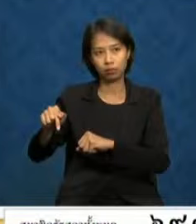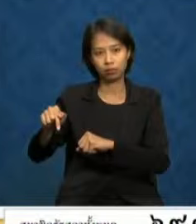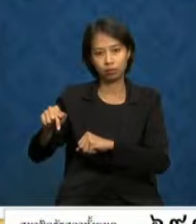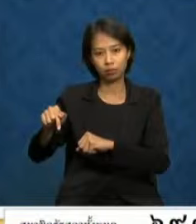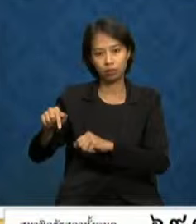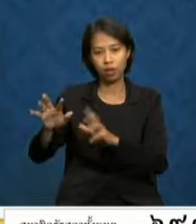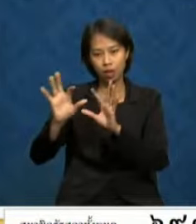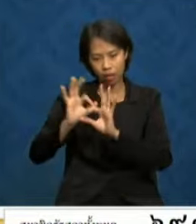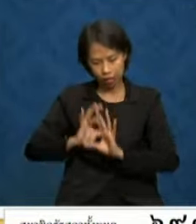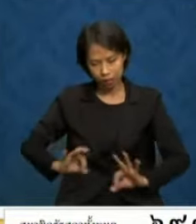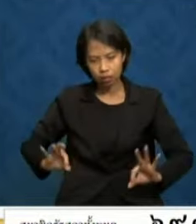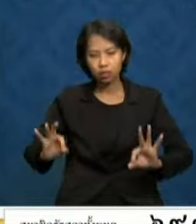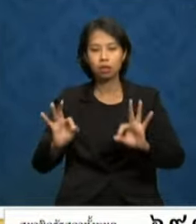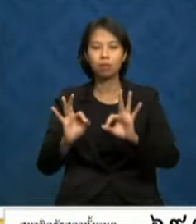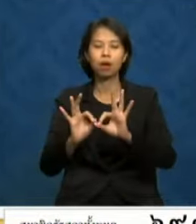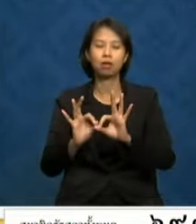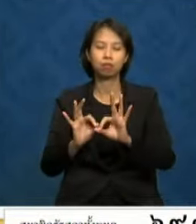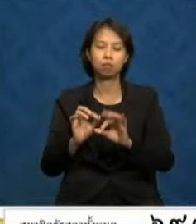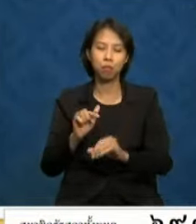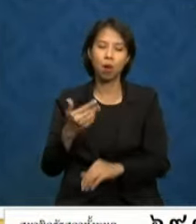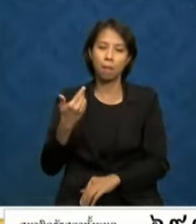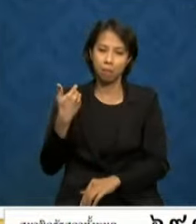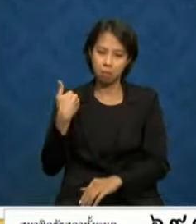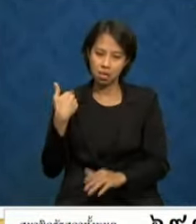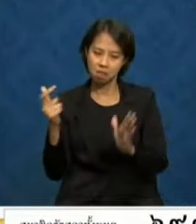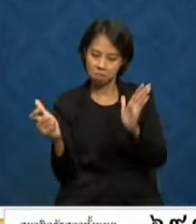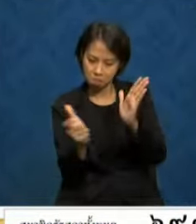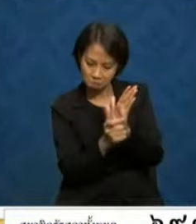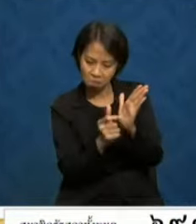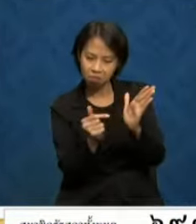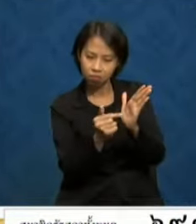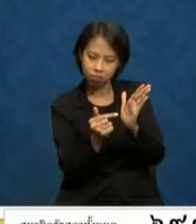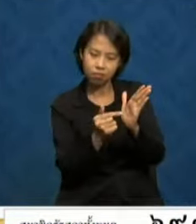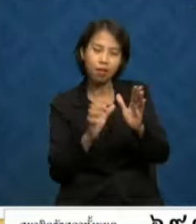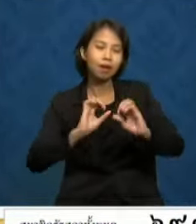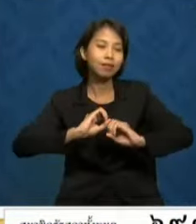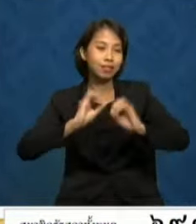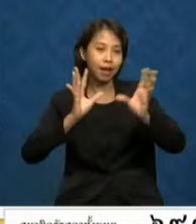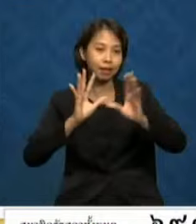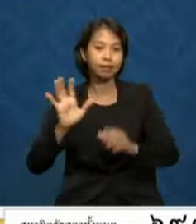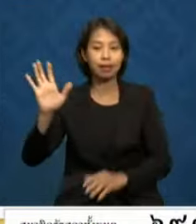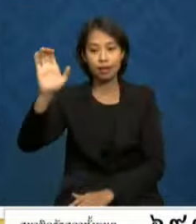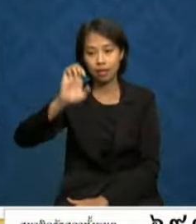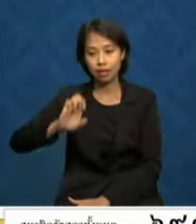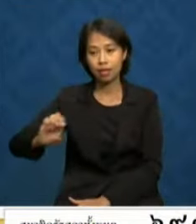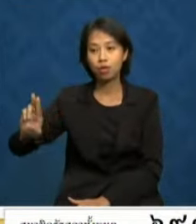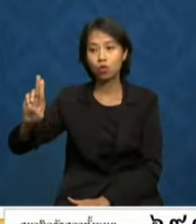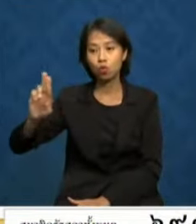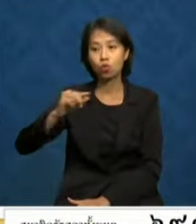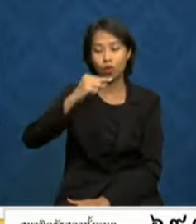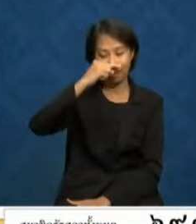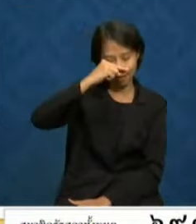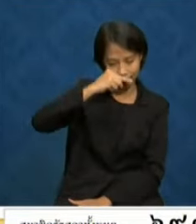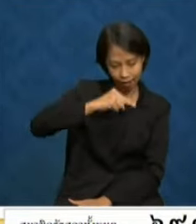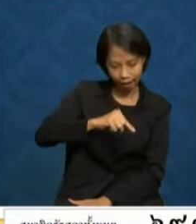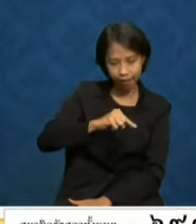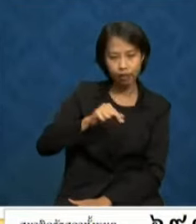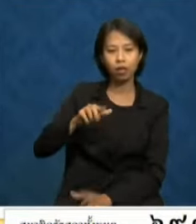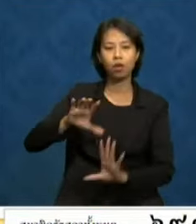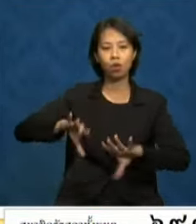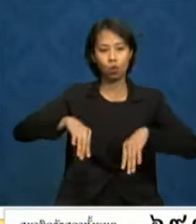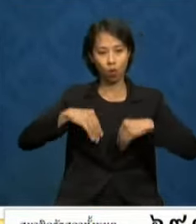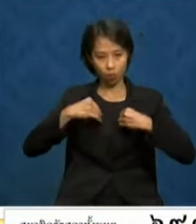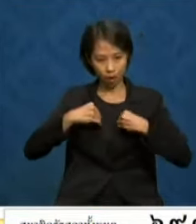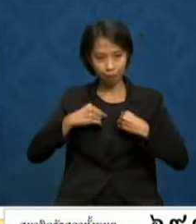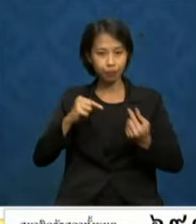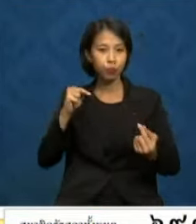ให้ความสำคัญอย่างมากนะครับแล้วก็ระบุชัดเจนนะครับว่า EU กับไทยเนี่ยจะยอมรับว่าการเปลี่